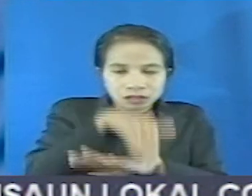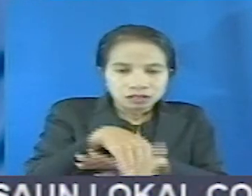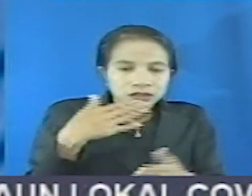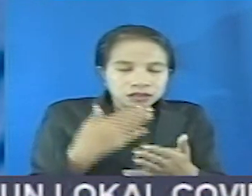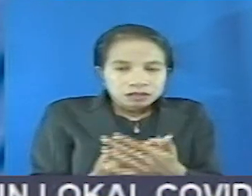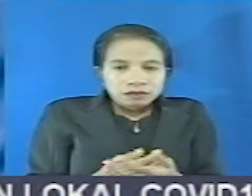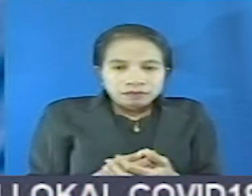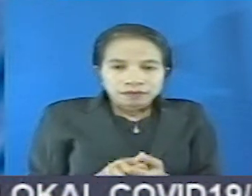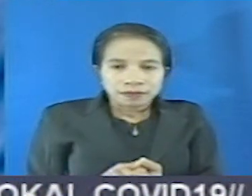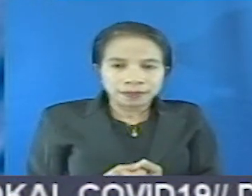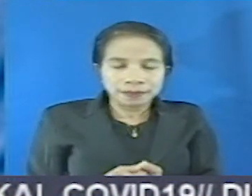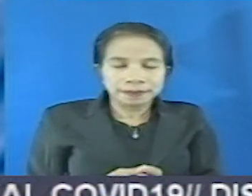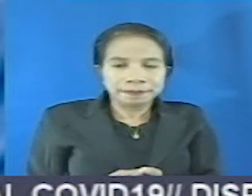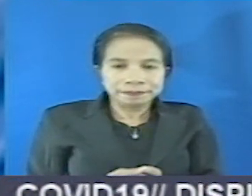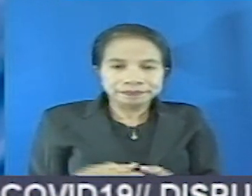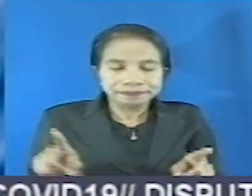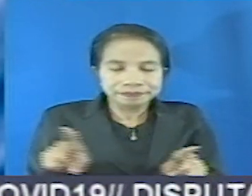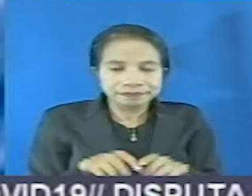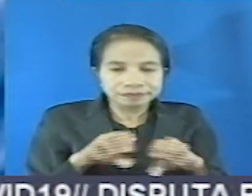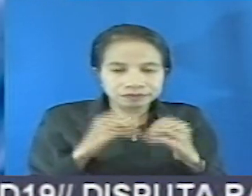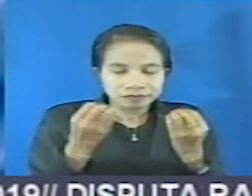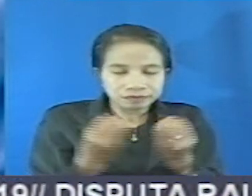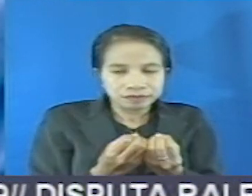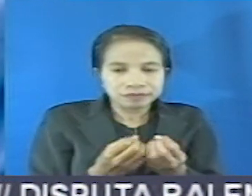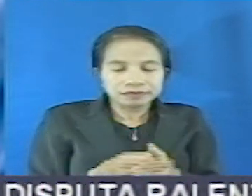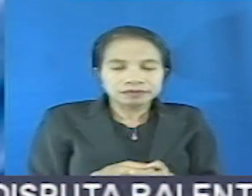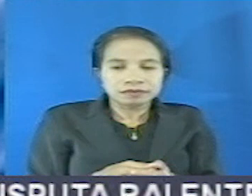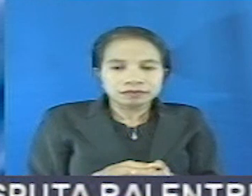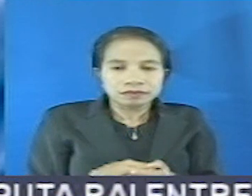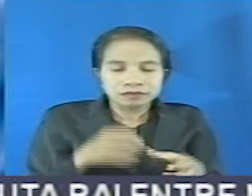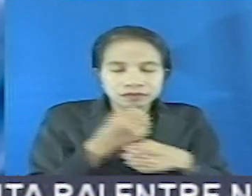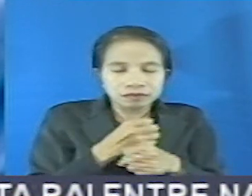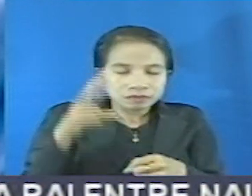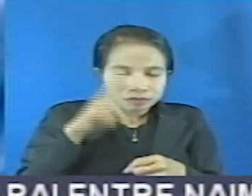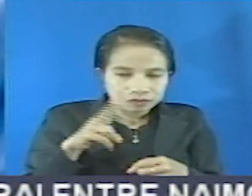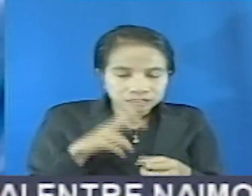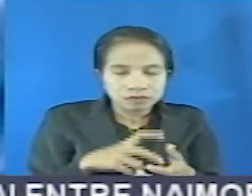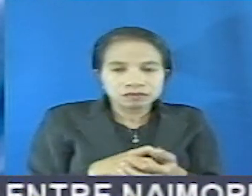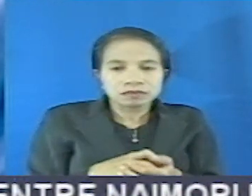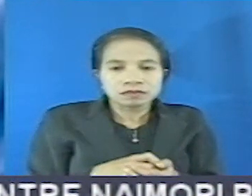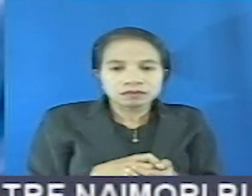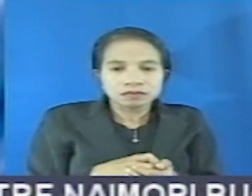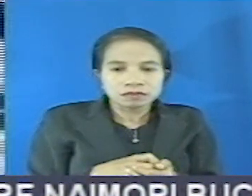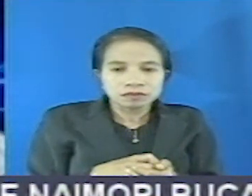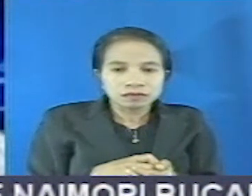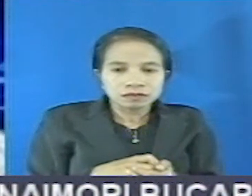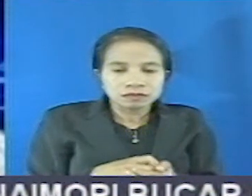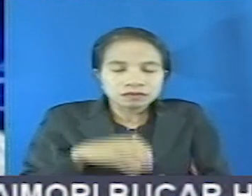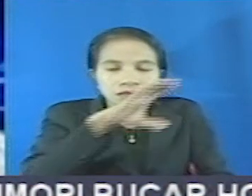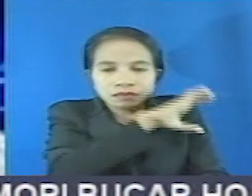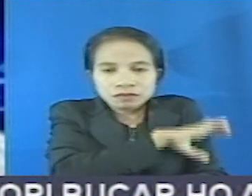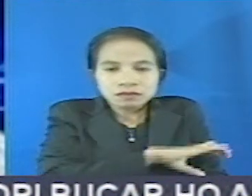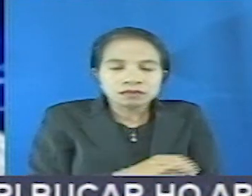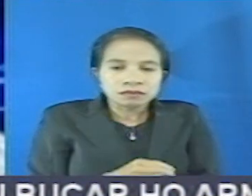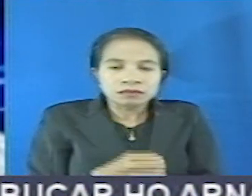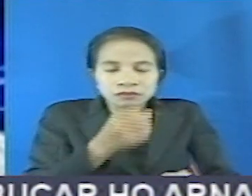kan dia hanesan orang sound mak durante ne halo piski zan monitori jaba sundus edukas siguran sano